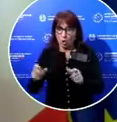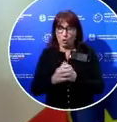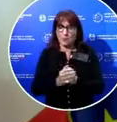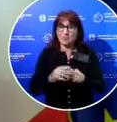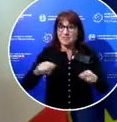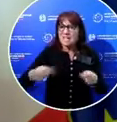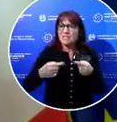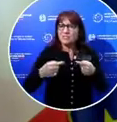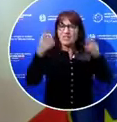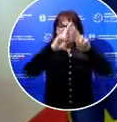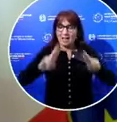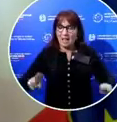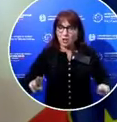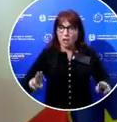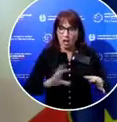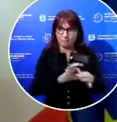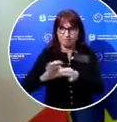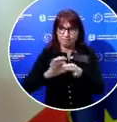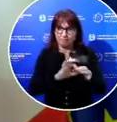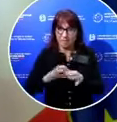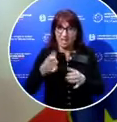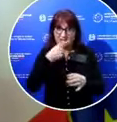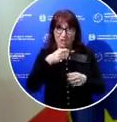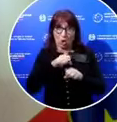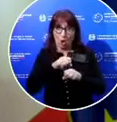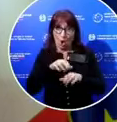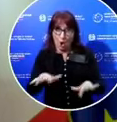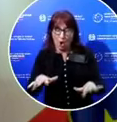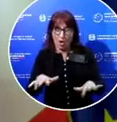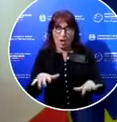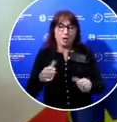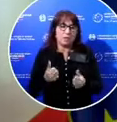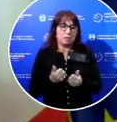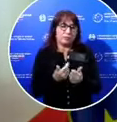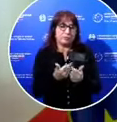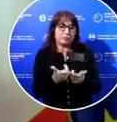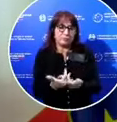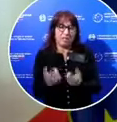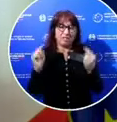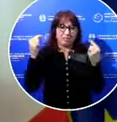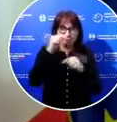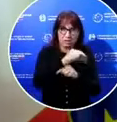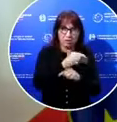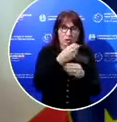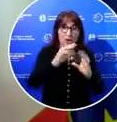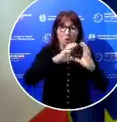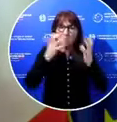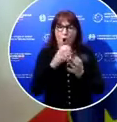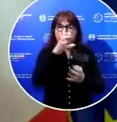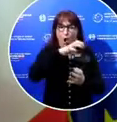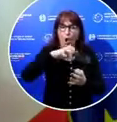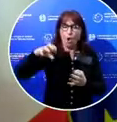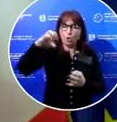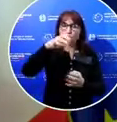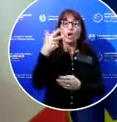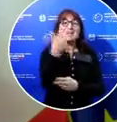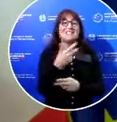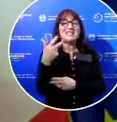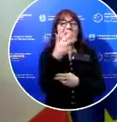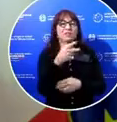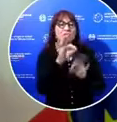sfide internazionali connesse alla diffusione di droga sono numerose e complesse. In molte parti del mondo i servizi